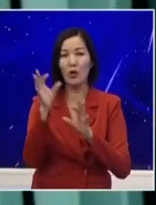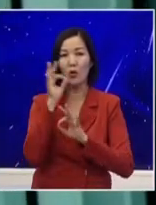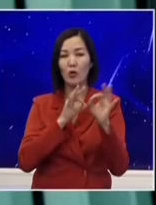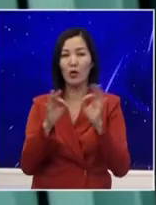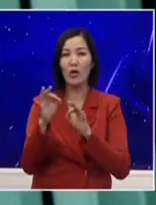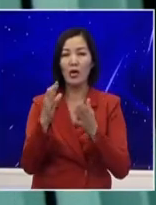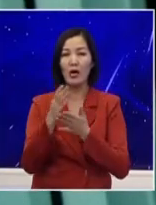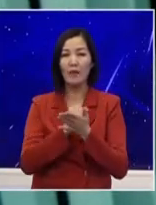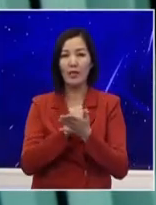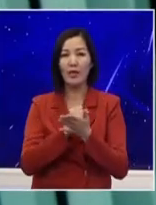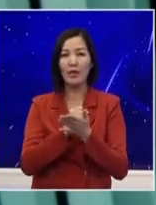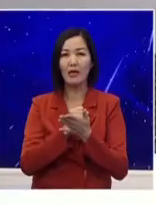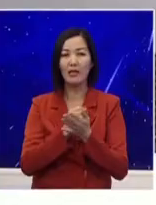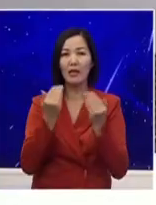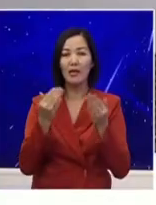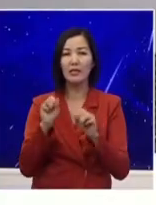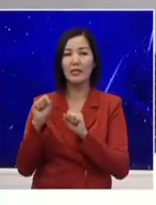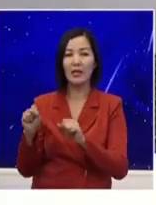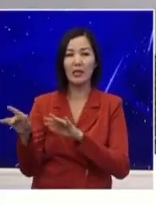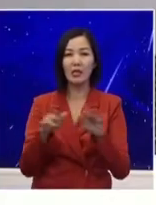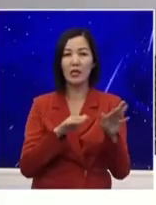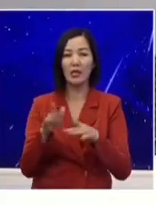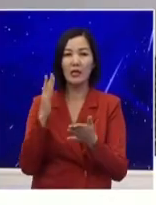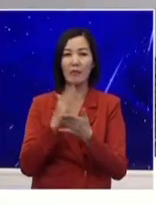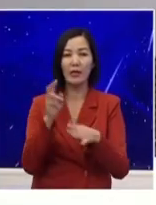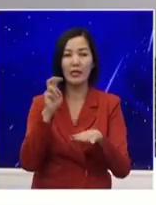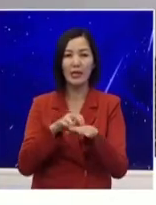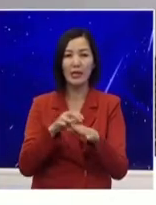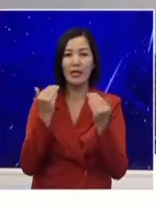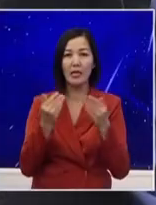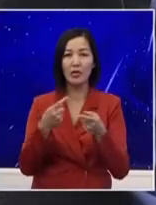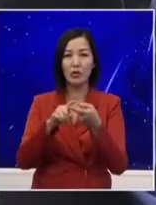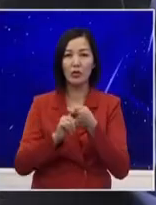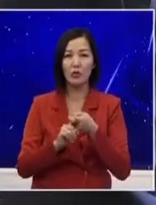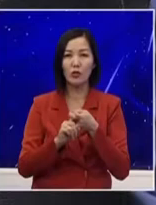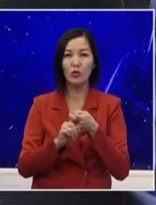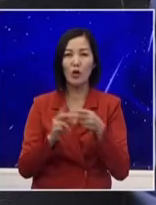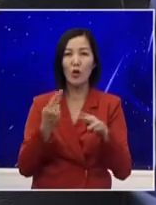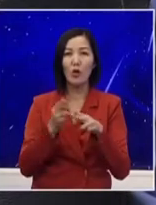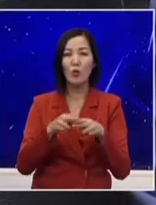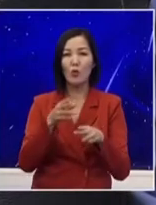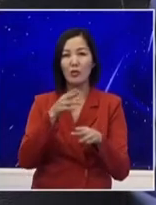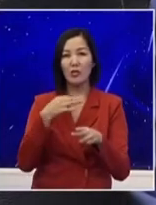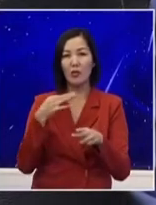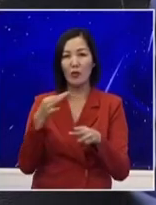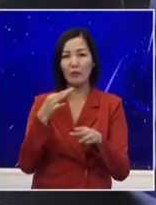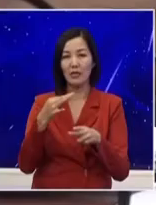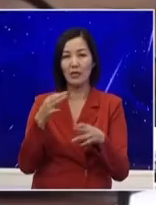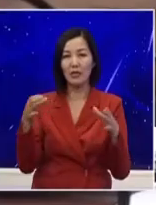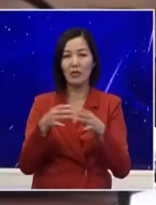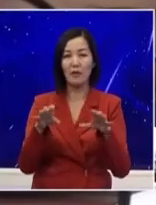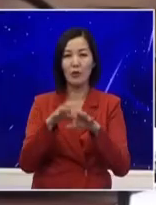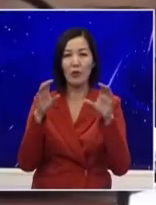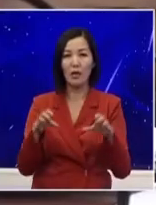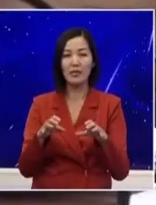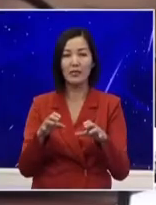қамдалған. Қызыл аймақта сақтық шаралары жасалған. Дәрігерлер енді жұқтырса, тек өз жауапсыздығынан деді штаб